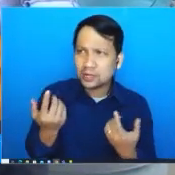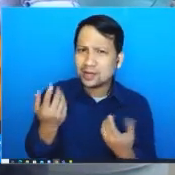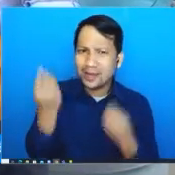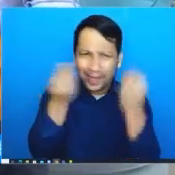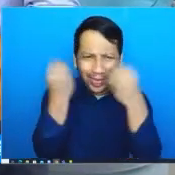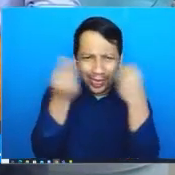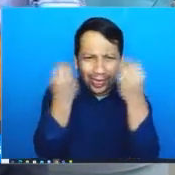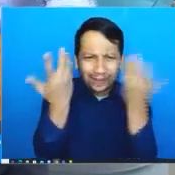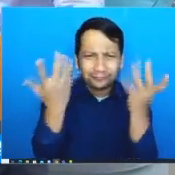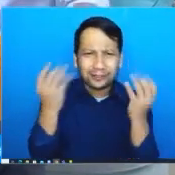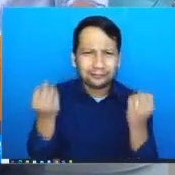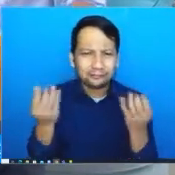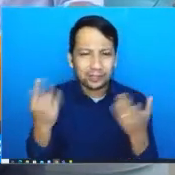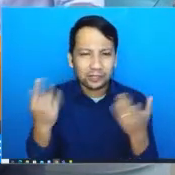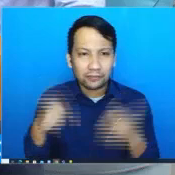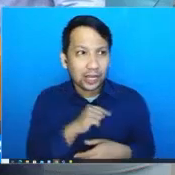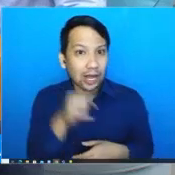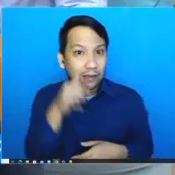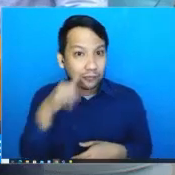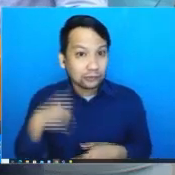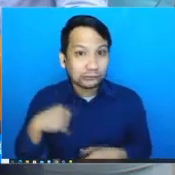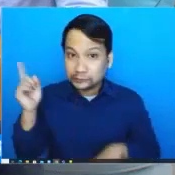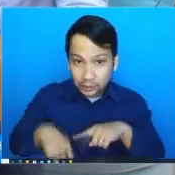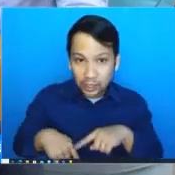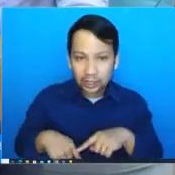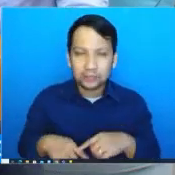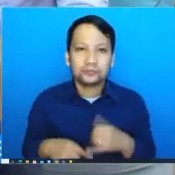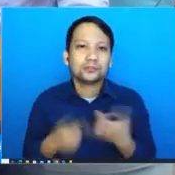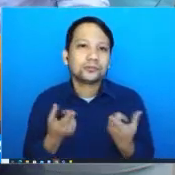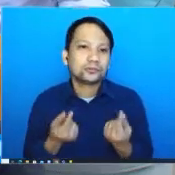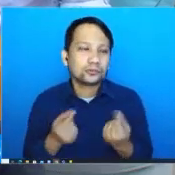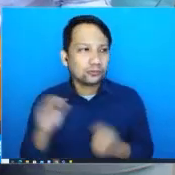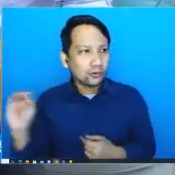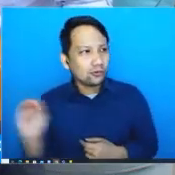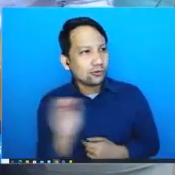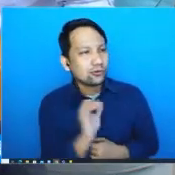na kailangan. Yes. So, syempre, yung mga tao, gumawa na siguro sila ng plans. Plano,